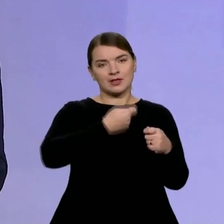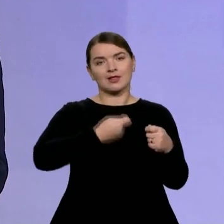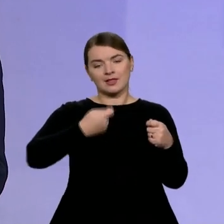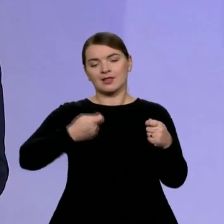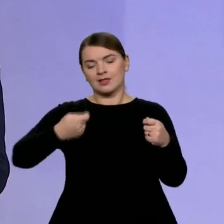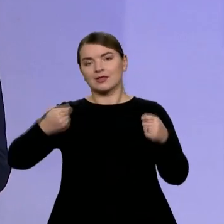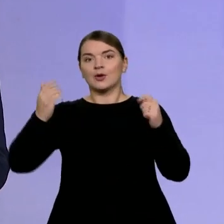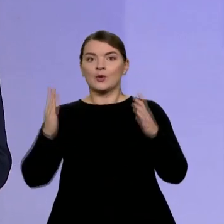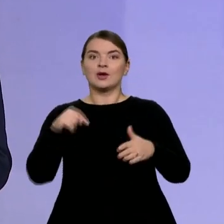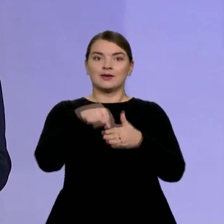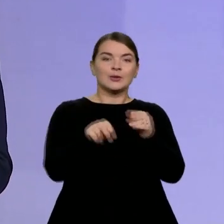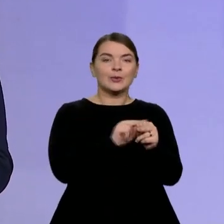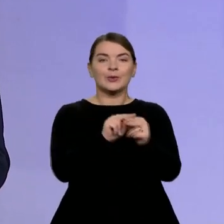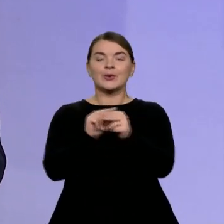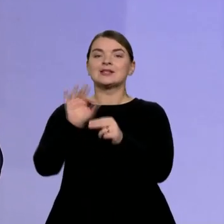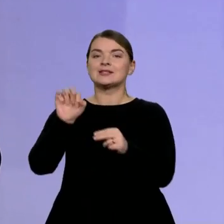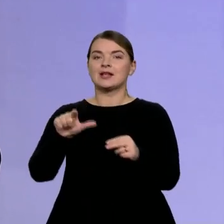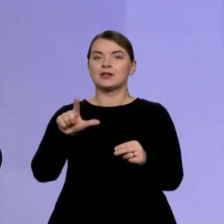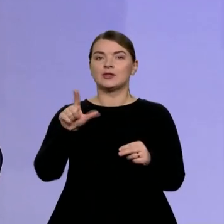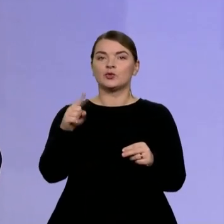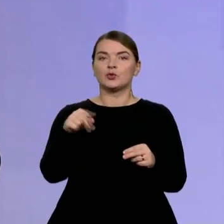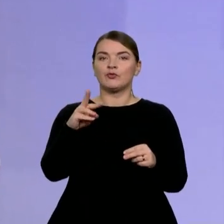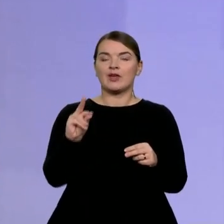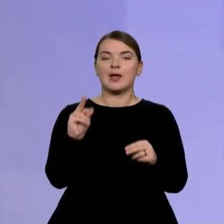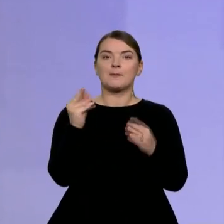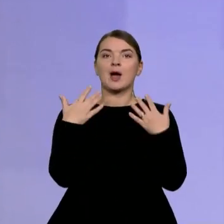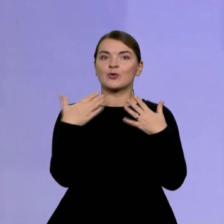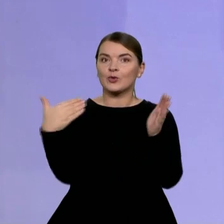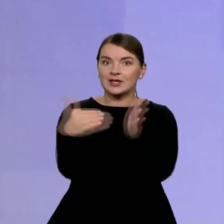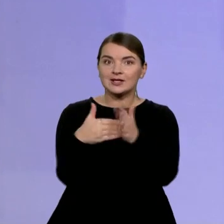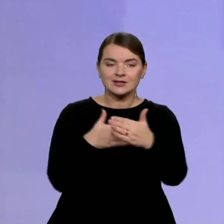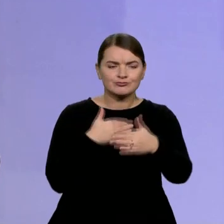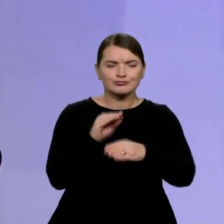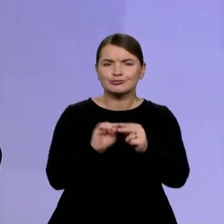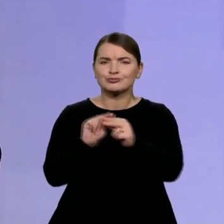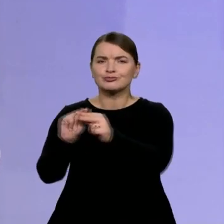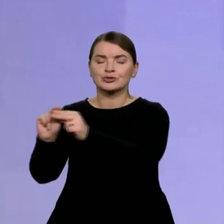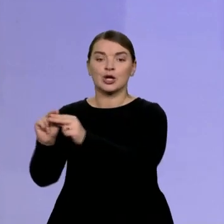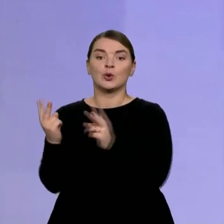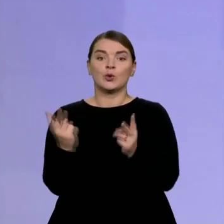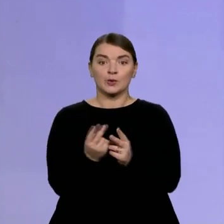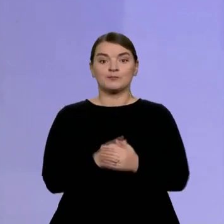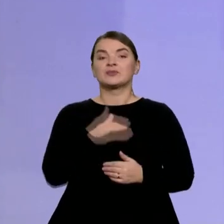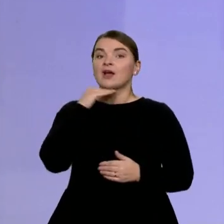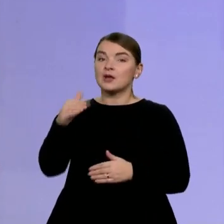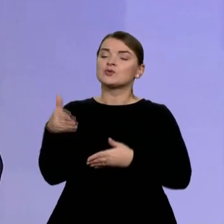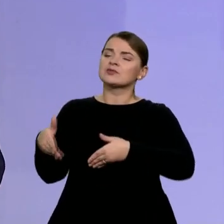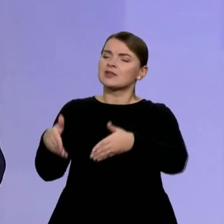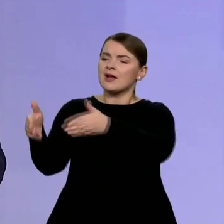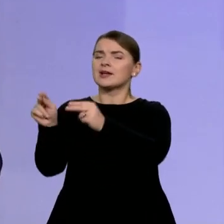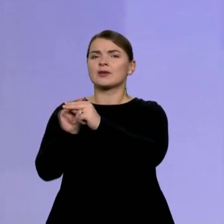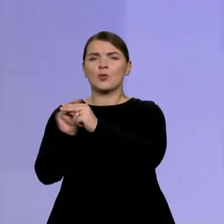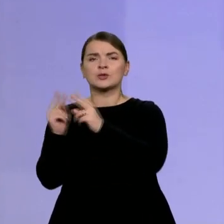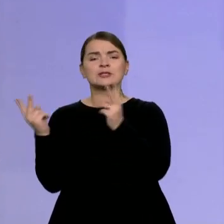infrastruktūrą pratesti iki pat Salduvės parko. Tas pats Rėkyvos ežeras, taip, tam tikri takai reikalauja remonto, kaip ir jūs